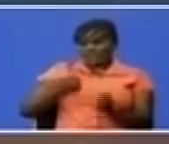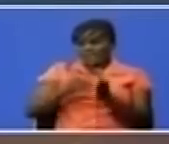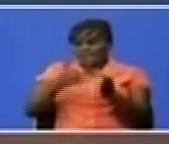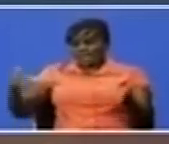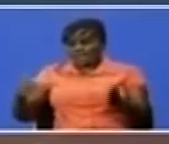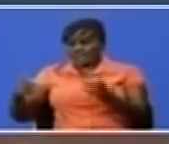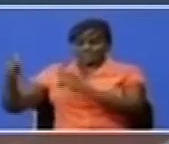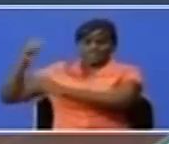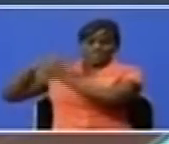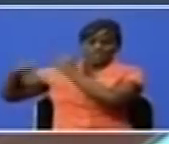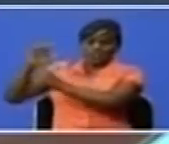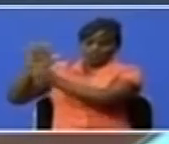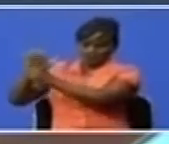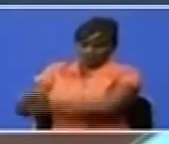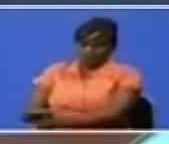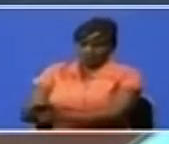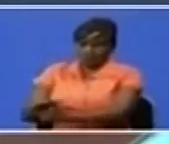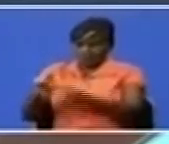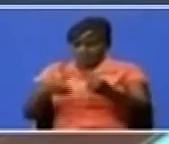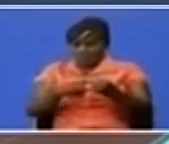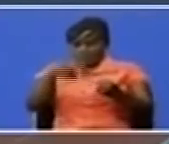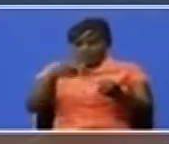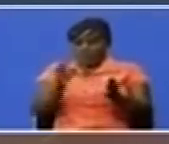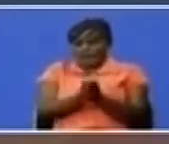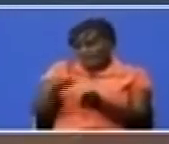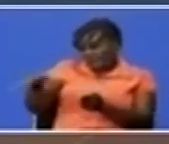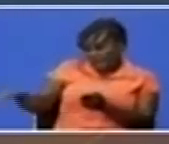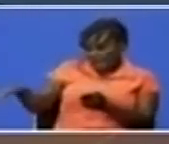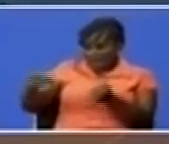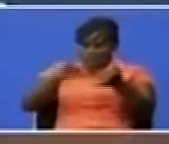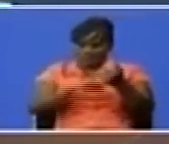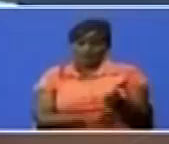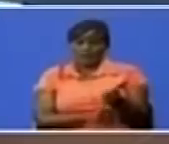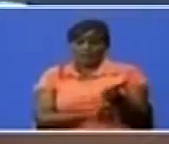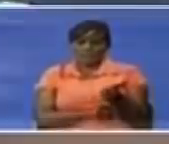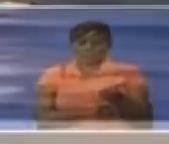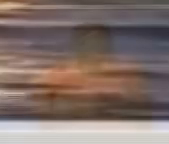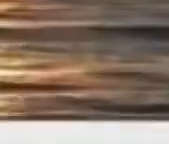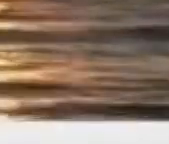tamaduni potovu kama ukeketaji na ndoa za mapema. Endelea kuwa nasi.